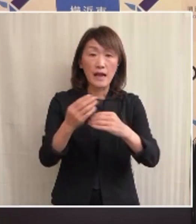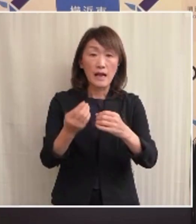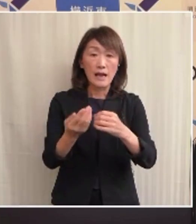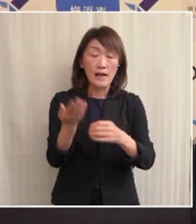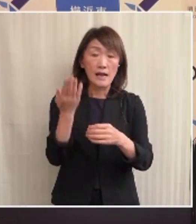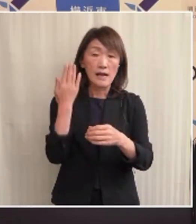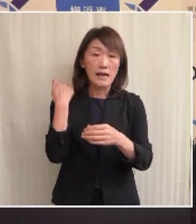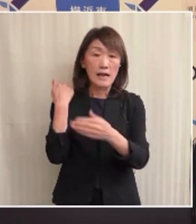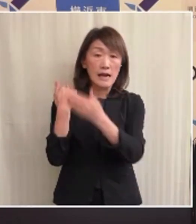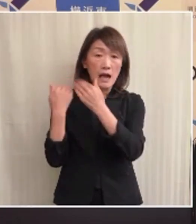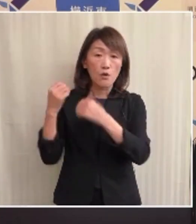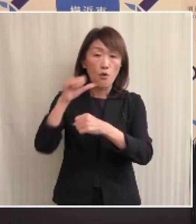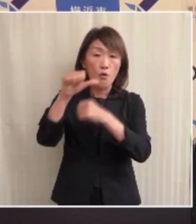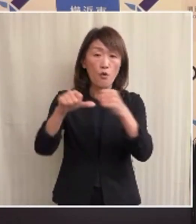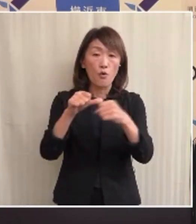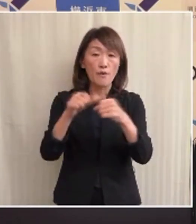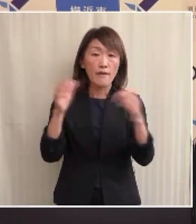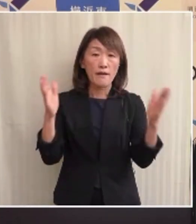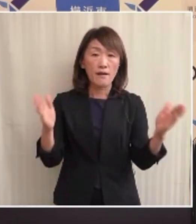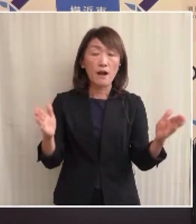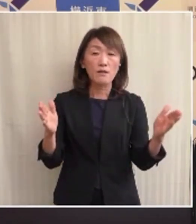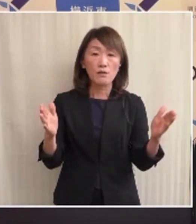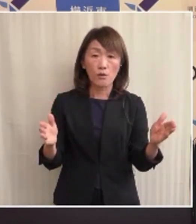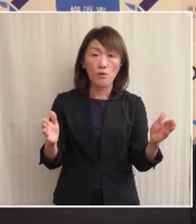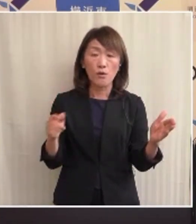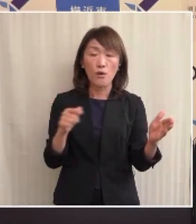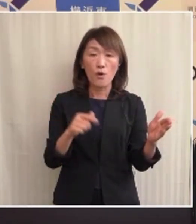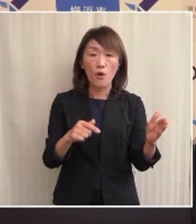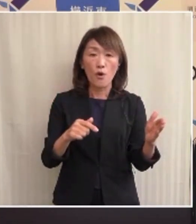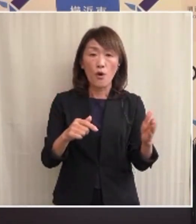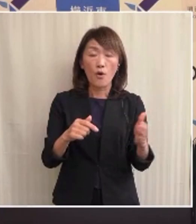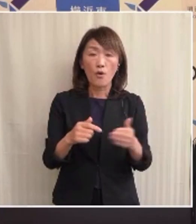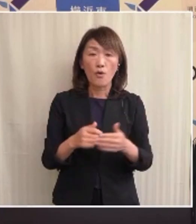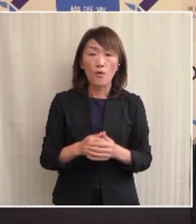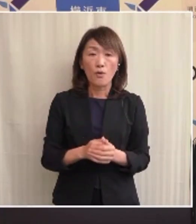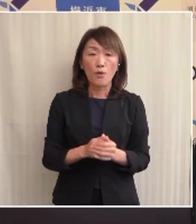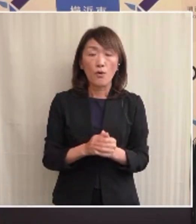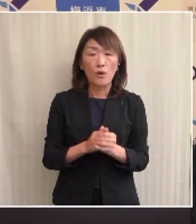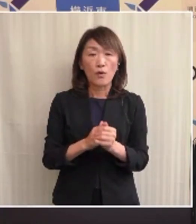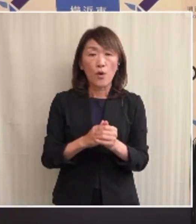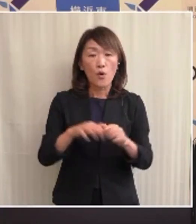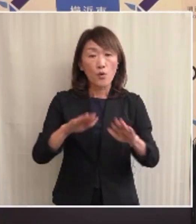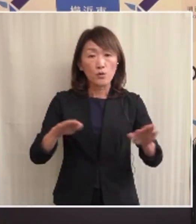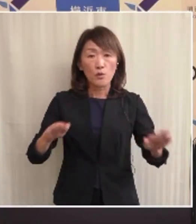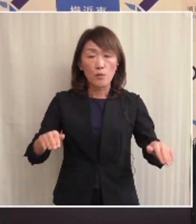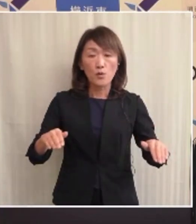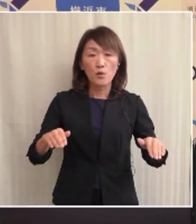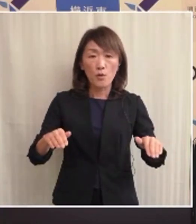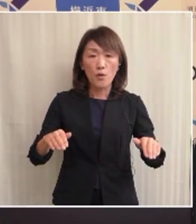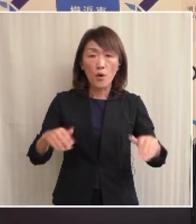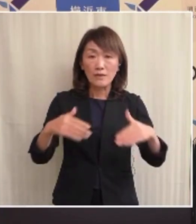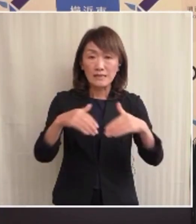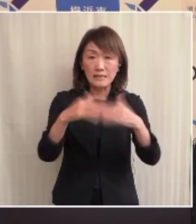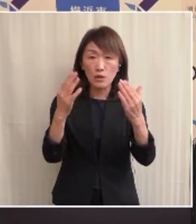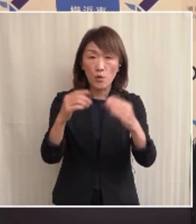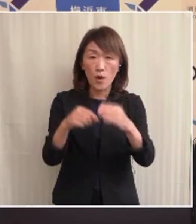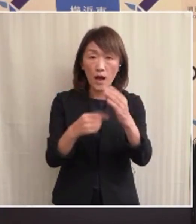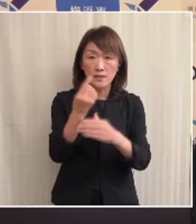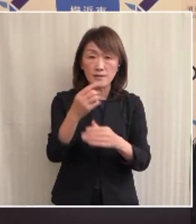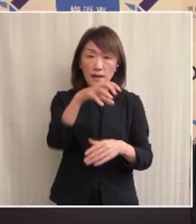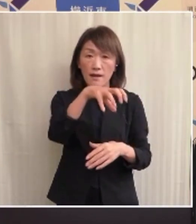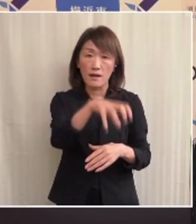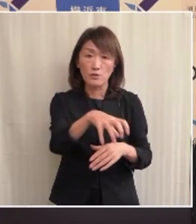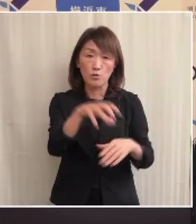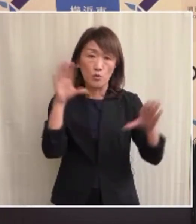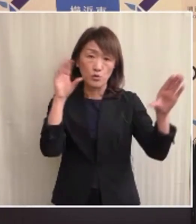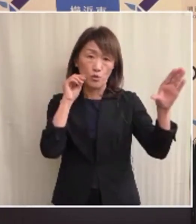間の、交通か通学路の過去5年間の子どもの交通、事故の発生箇所